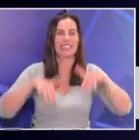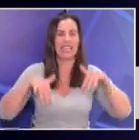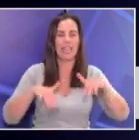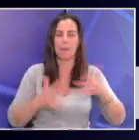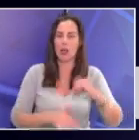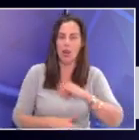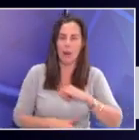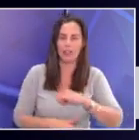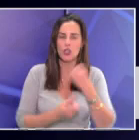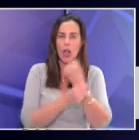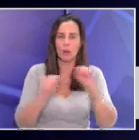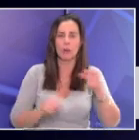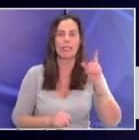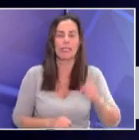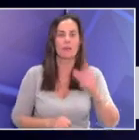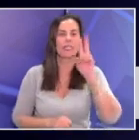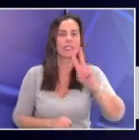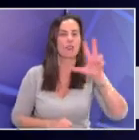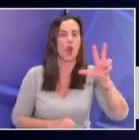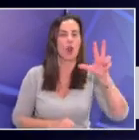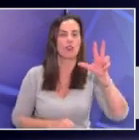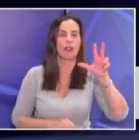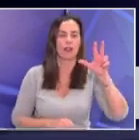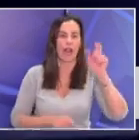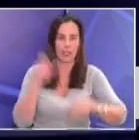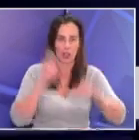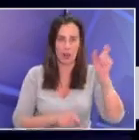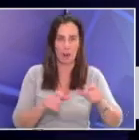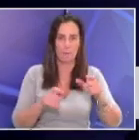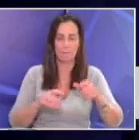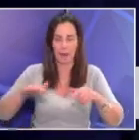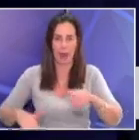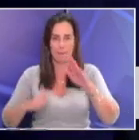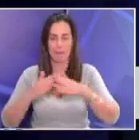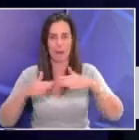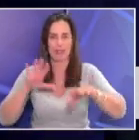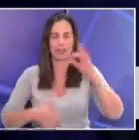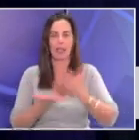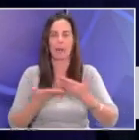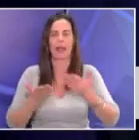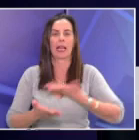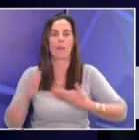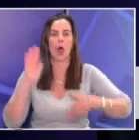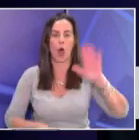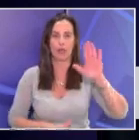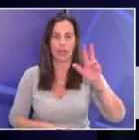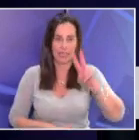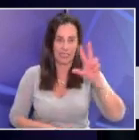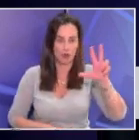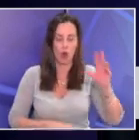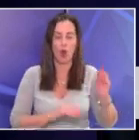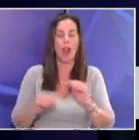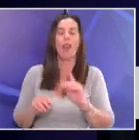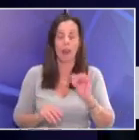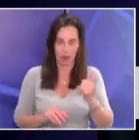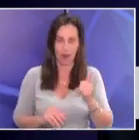מה שמעניין זה שהדמוקרטים צריכים 23 נבחרים בבית הנבחרים על מנת לקבל רוב. 23 להעביר, לצד להעביר,